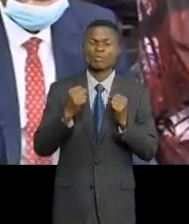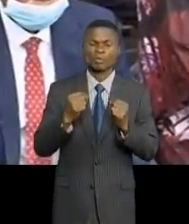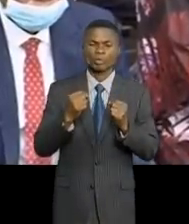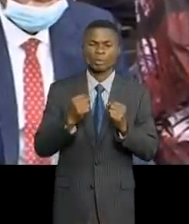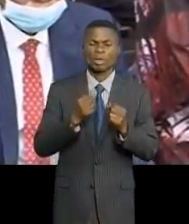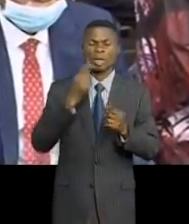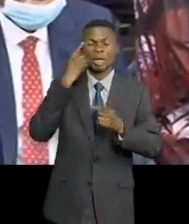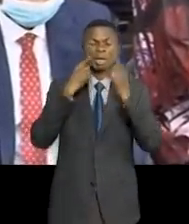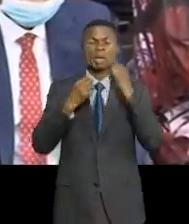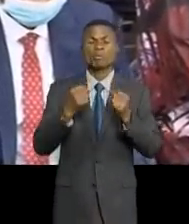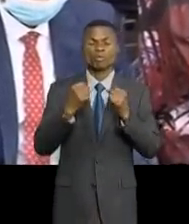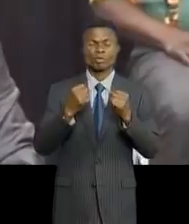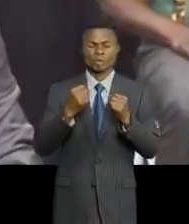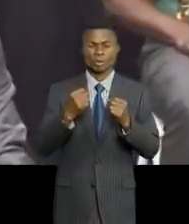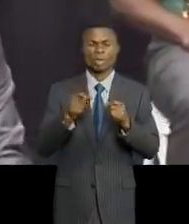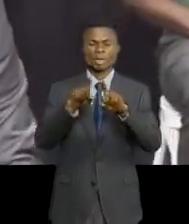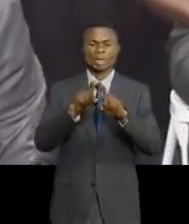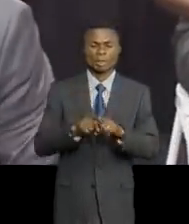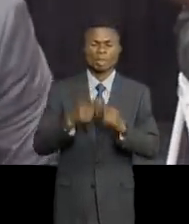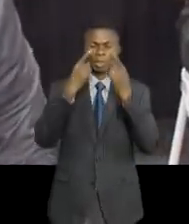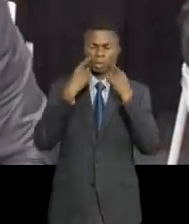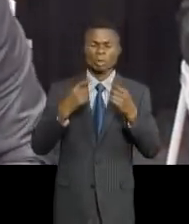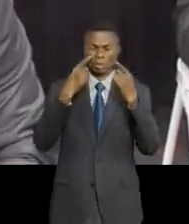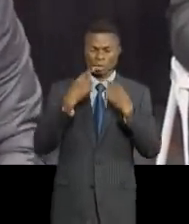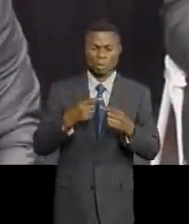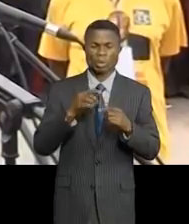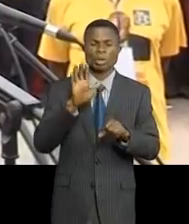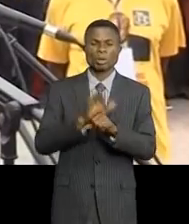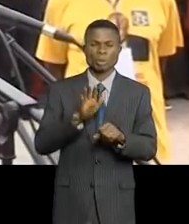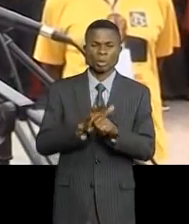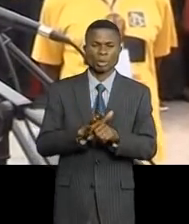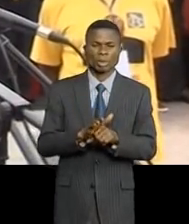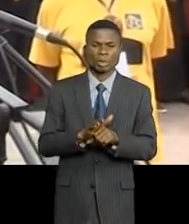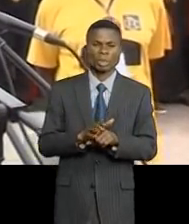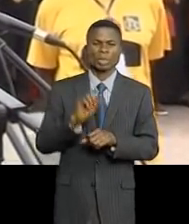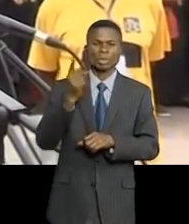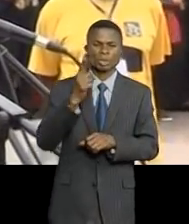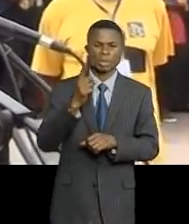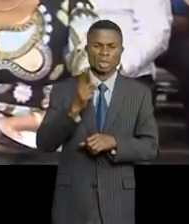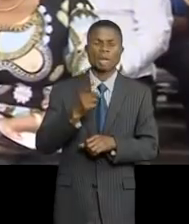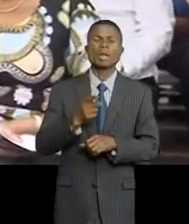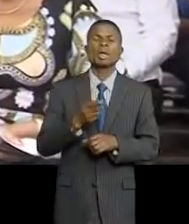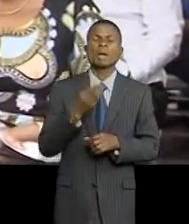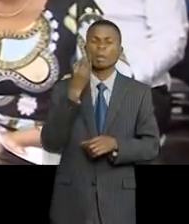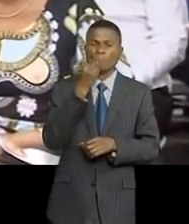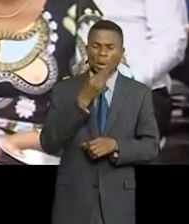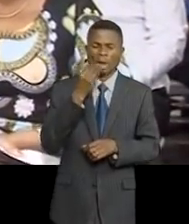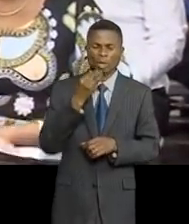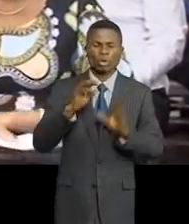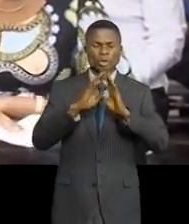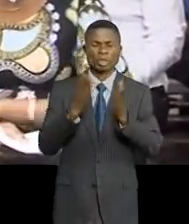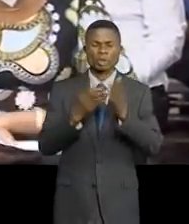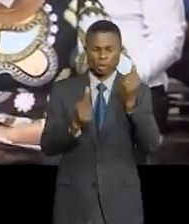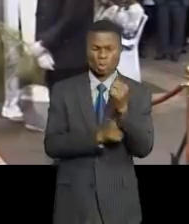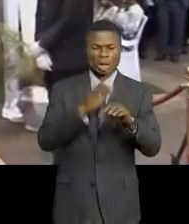les cris de détresse des sillons, des larmes traversant le jour étaient la seule expression en mémoire de celui